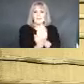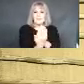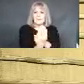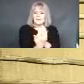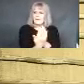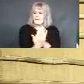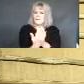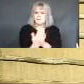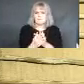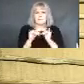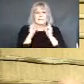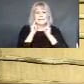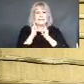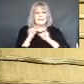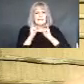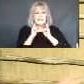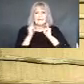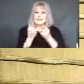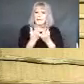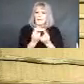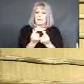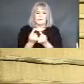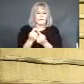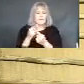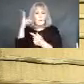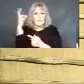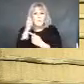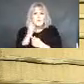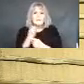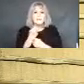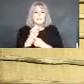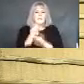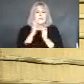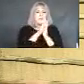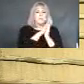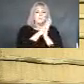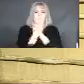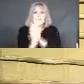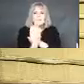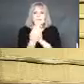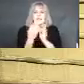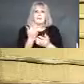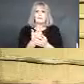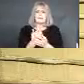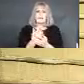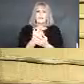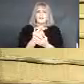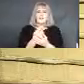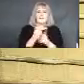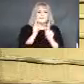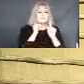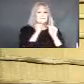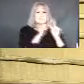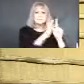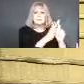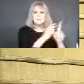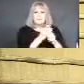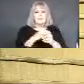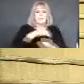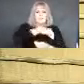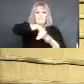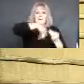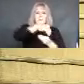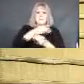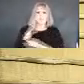boosheid. Vrienden, hoor jy, bekering, disipelskap, heiligmaking, familie